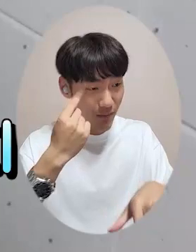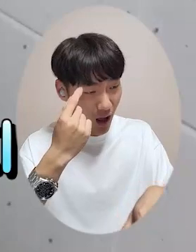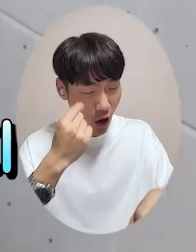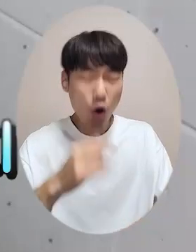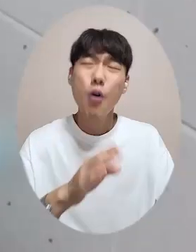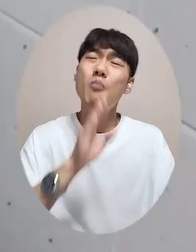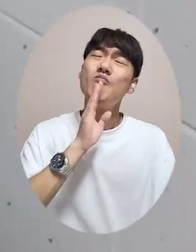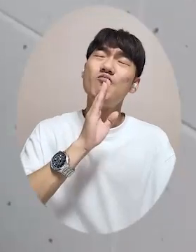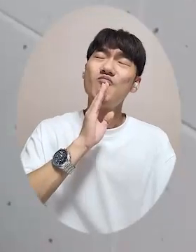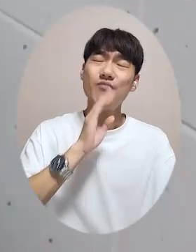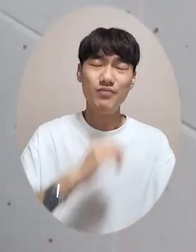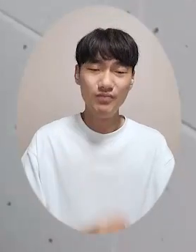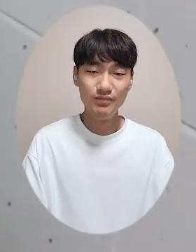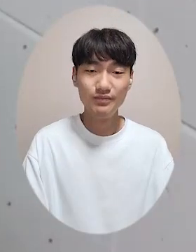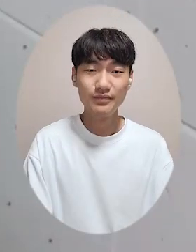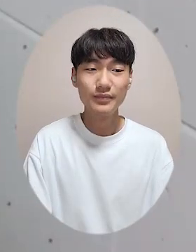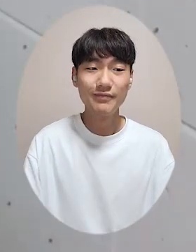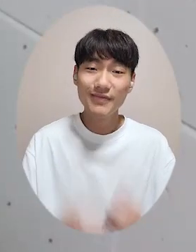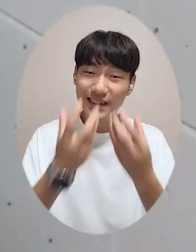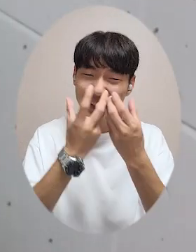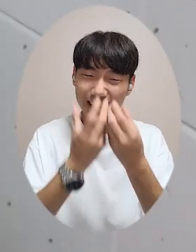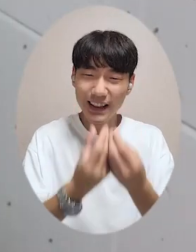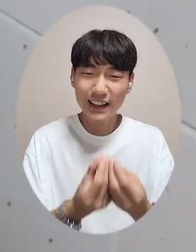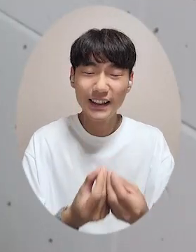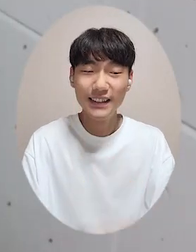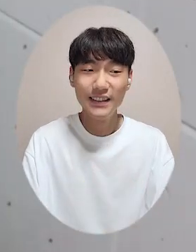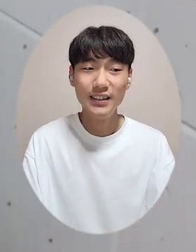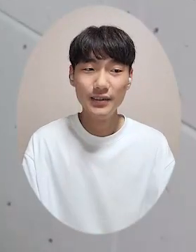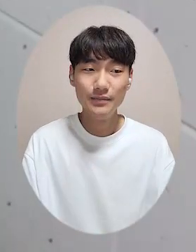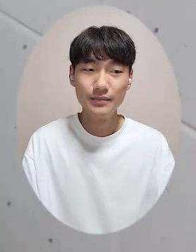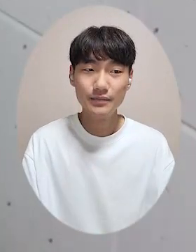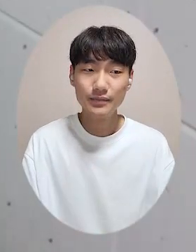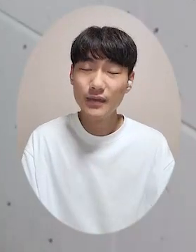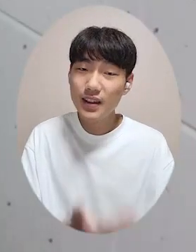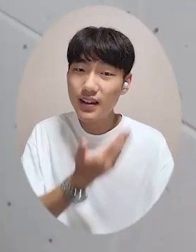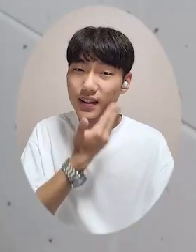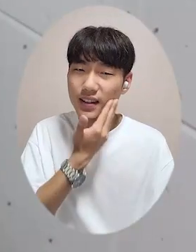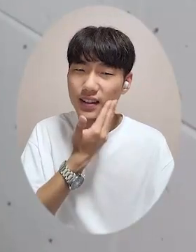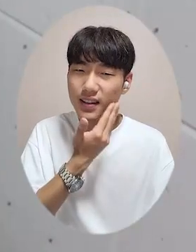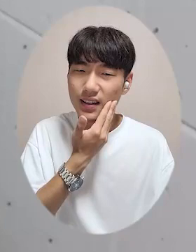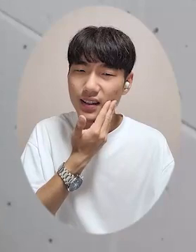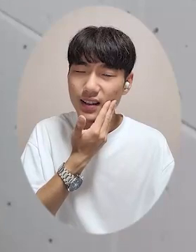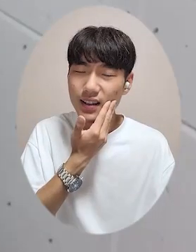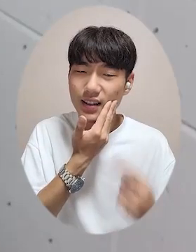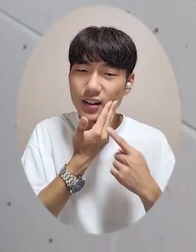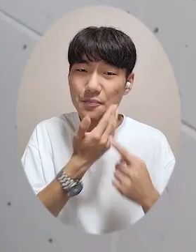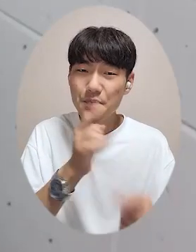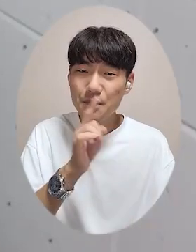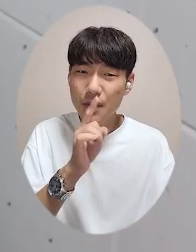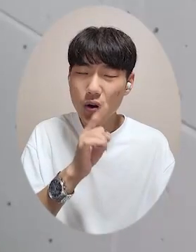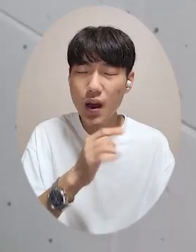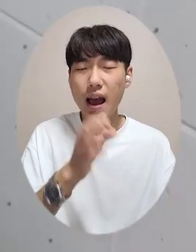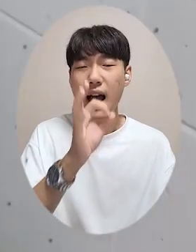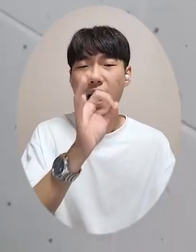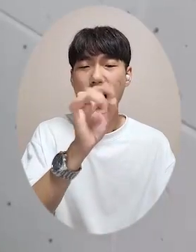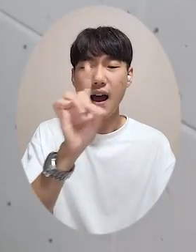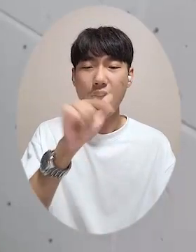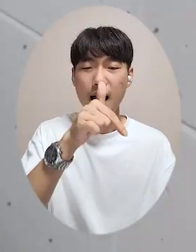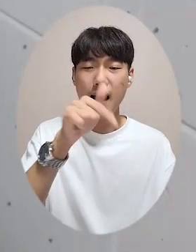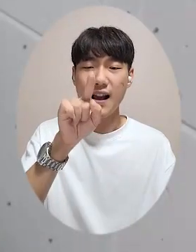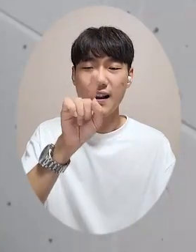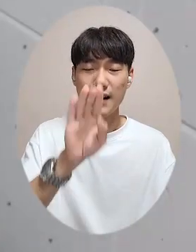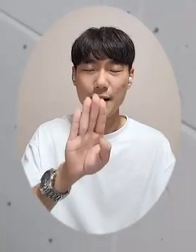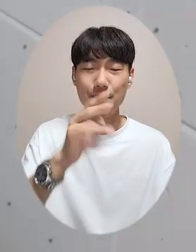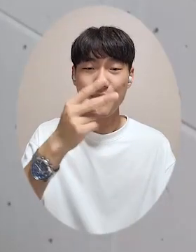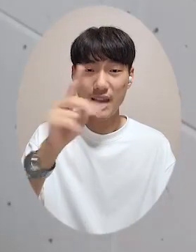있습니다. 뭐 그렇군요. 대표적으로는 수어가 이런 뜻이 있어요. 이게 뭐냐면 아깝다라는 수화도